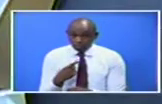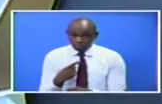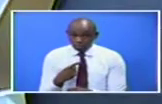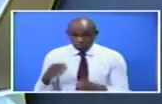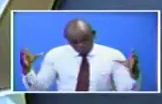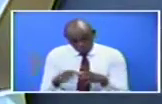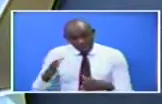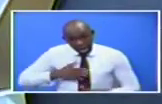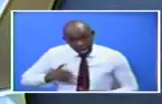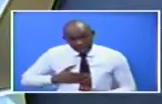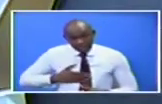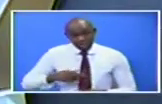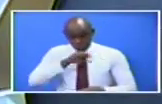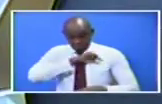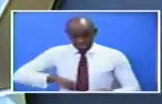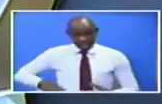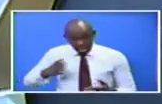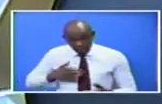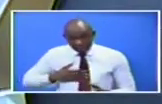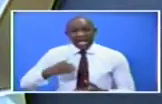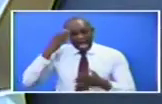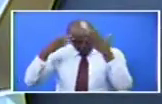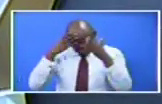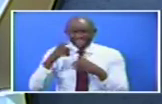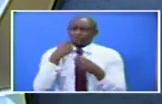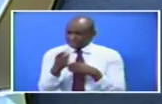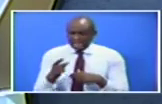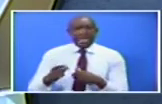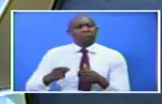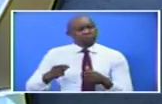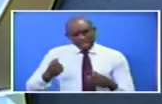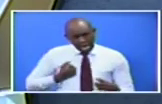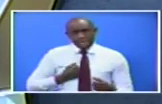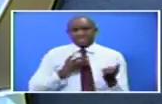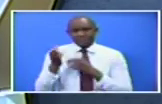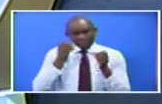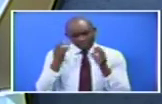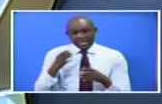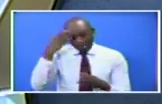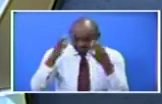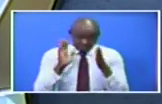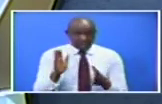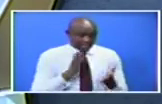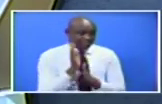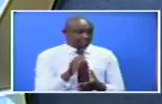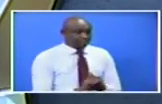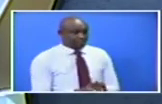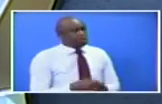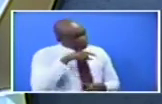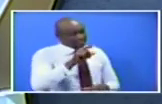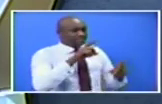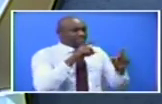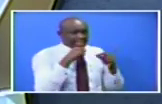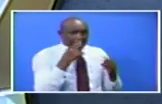hii group ya KOTU Queens imewezesha kuwahamasisha wajue haki zao. Na ni vipi tunataka kutambua kama umetutajia